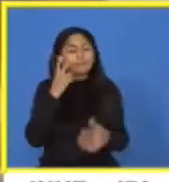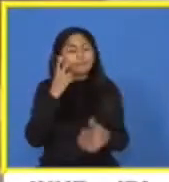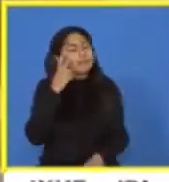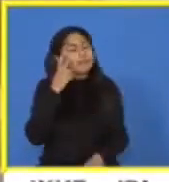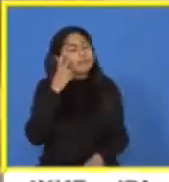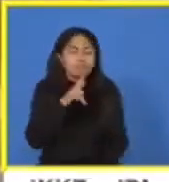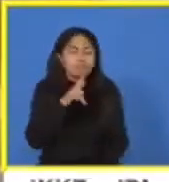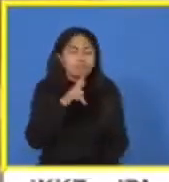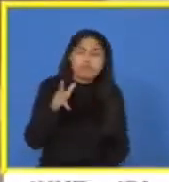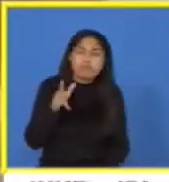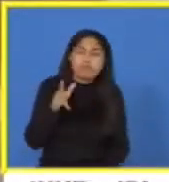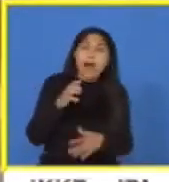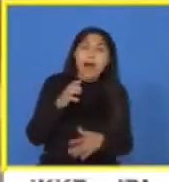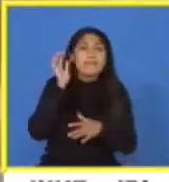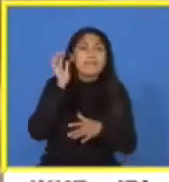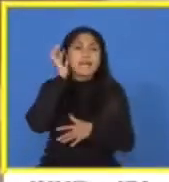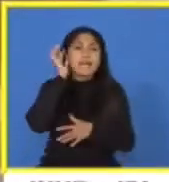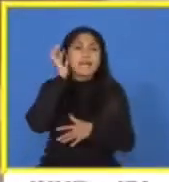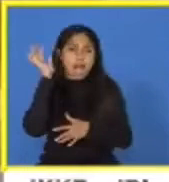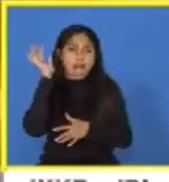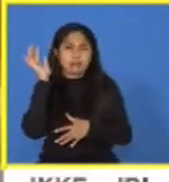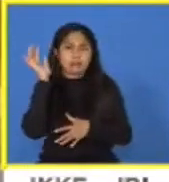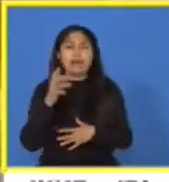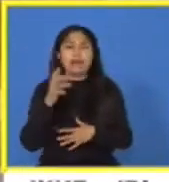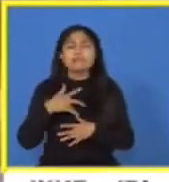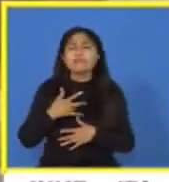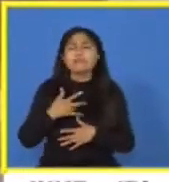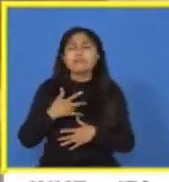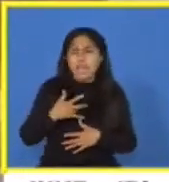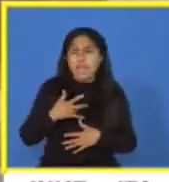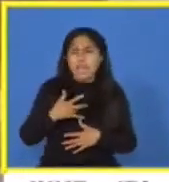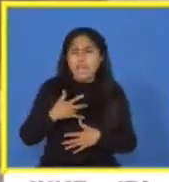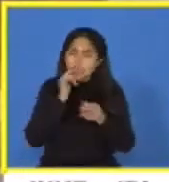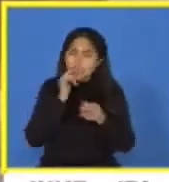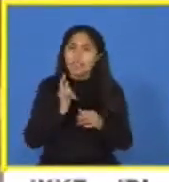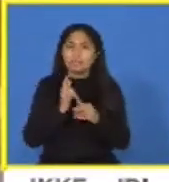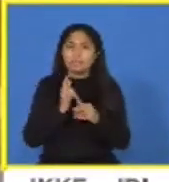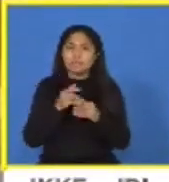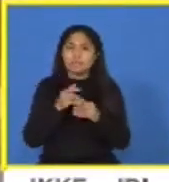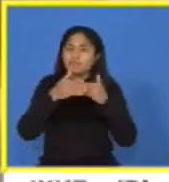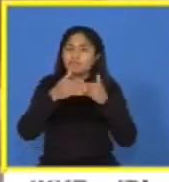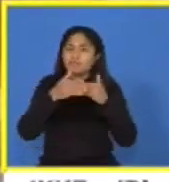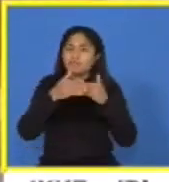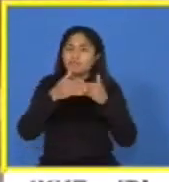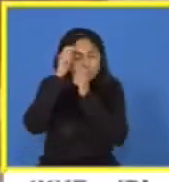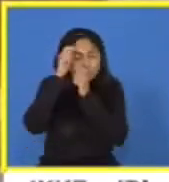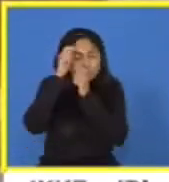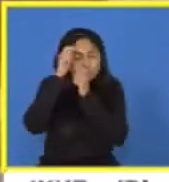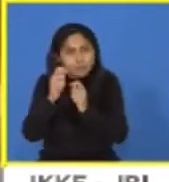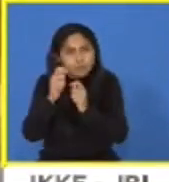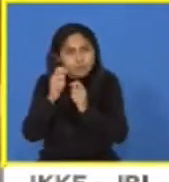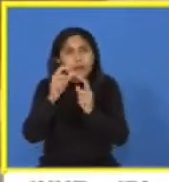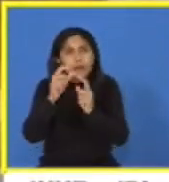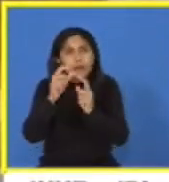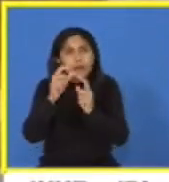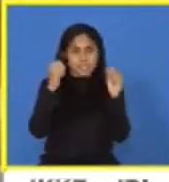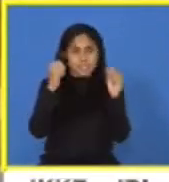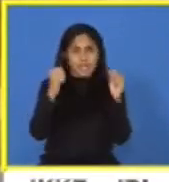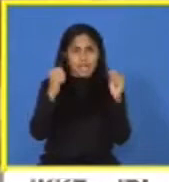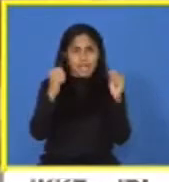atau mendengar ya, ini secara sadar tetap menggunakan protokol kesehatan ya, mencuci tangan, menjaga